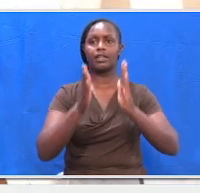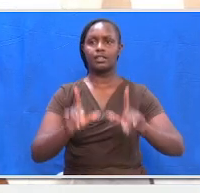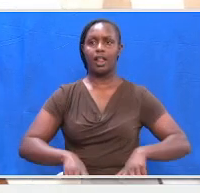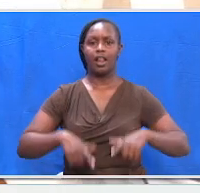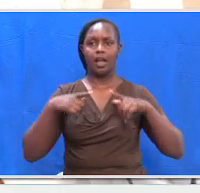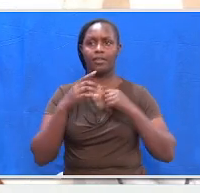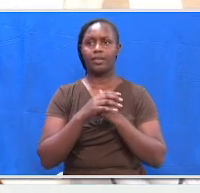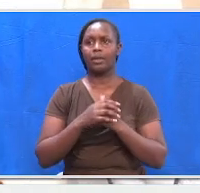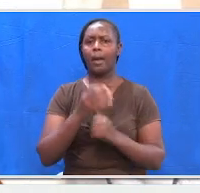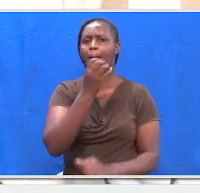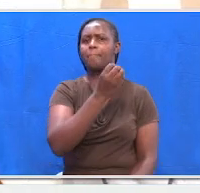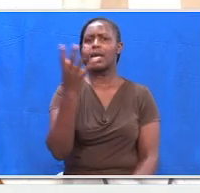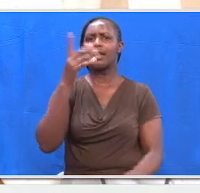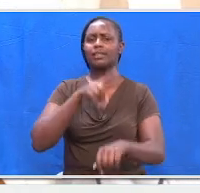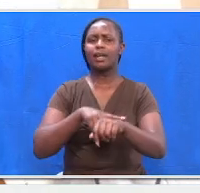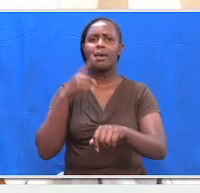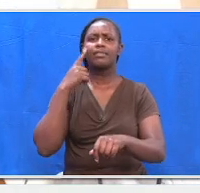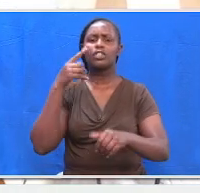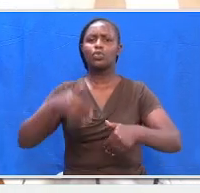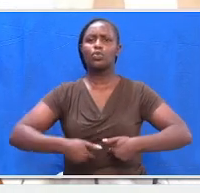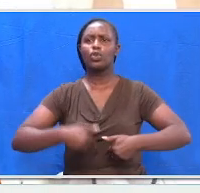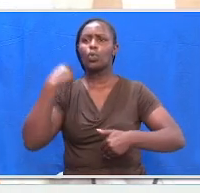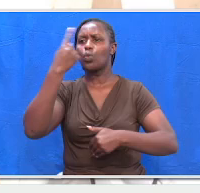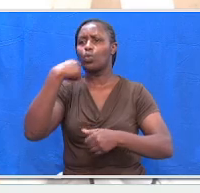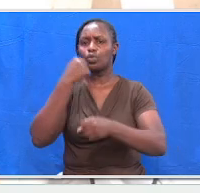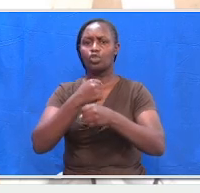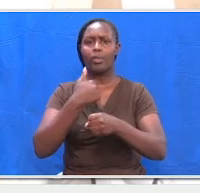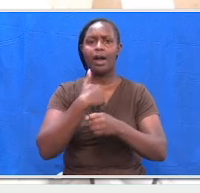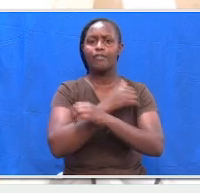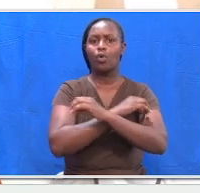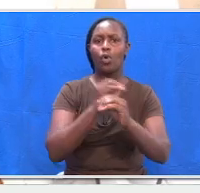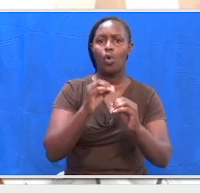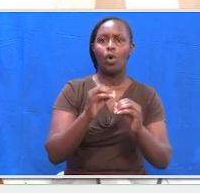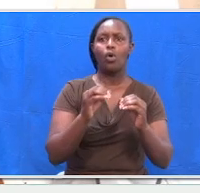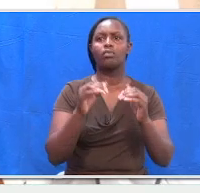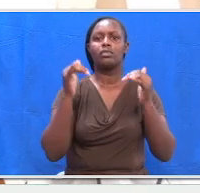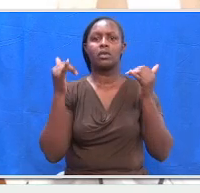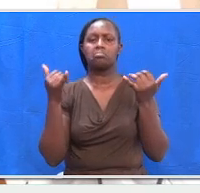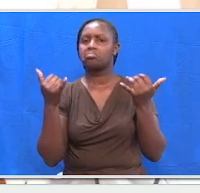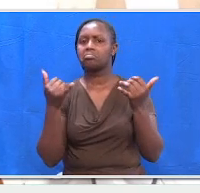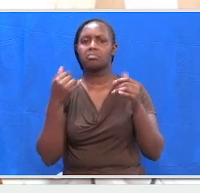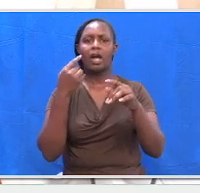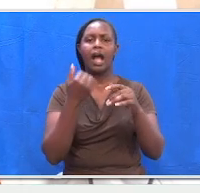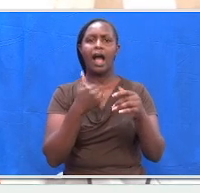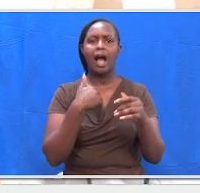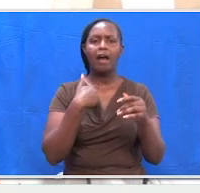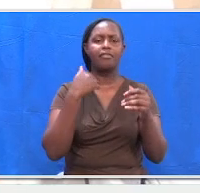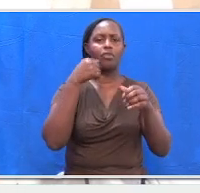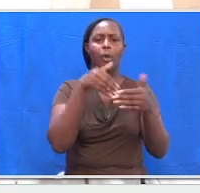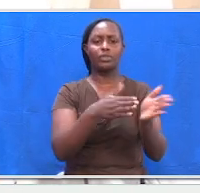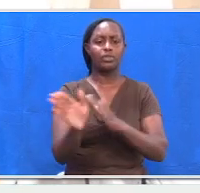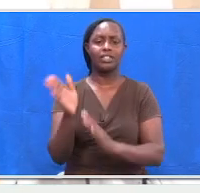nyingi napitia pitia hapo Kwale na nimeona vijana wengi ambao walikuwa wana kazi, wanajishughulisha katika sehemu mbalimbali. Kwa hivyo katika